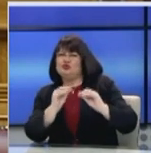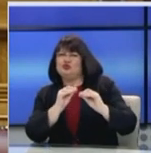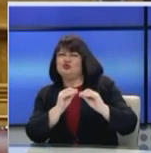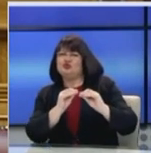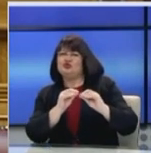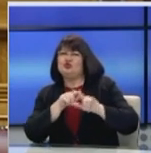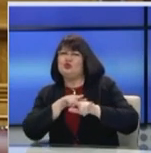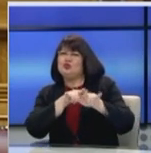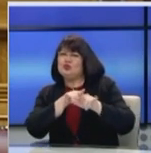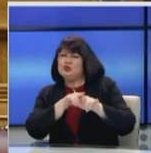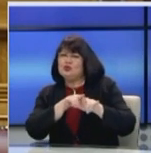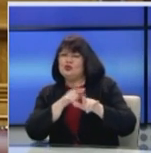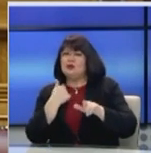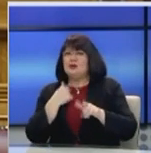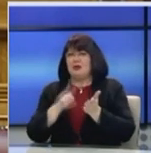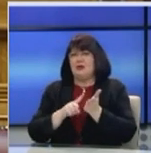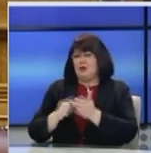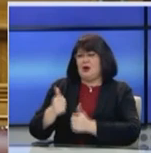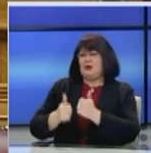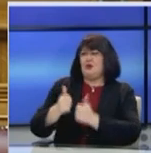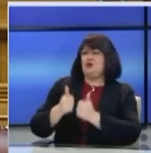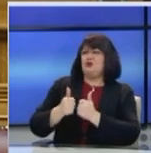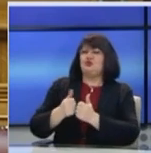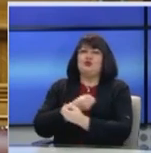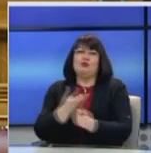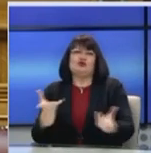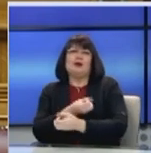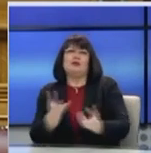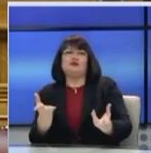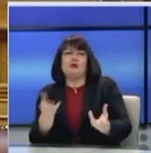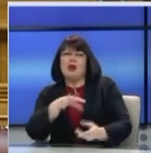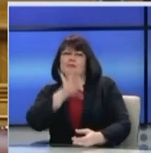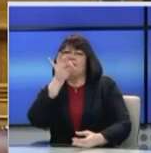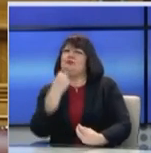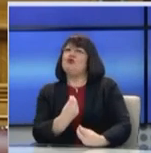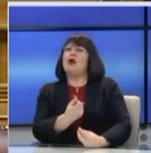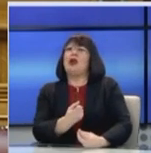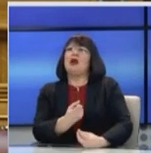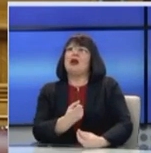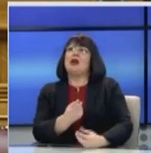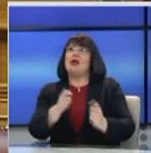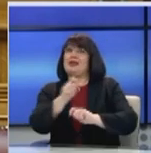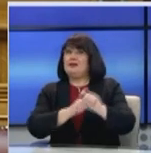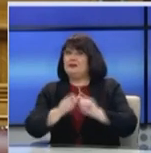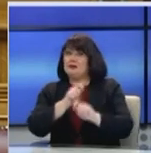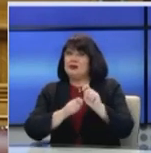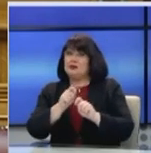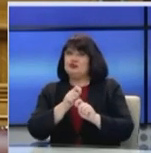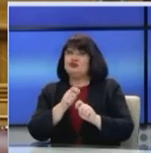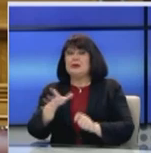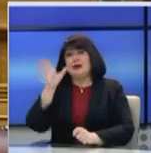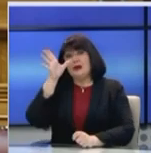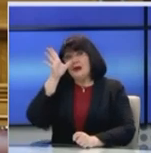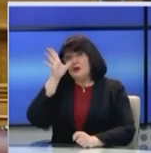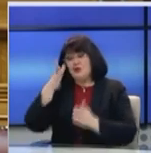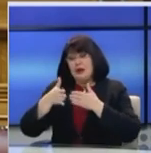να μην πορευθούμε με ανταγωνιστικές προσφορές από τη στιγμή που καλούμαστε να ναυπηγήσουμε